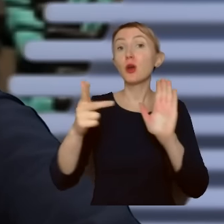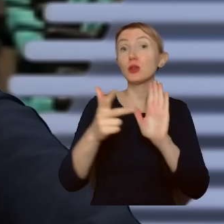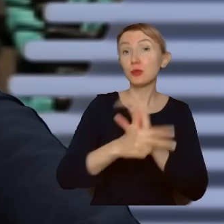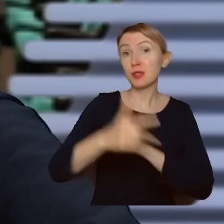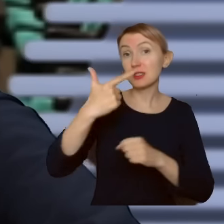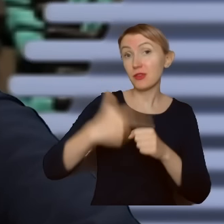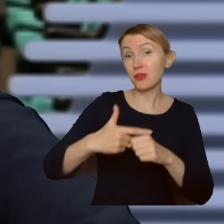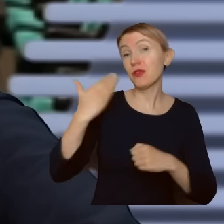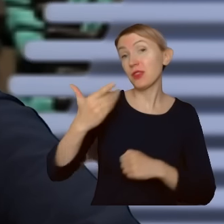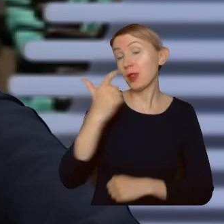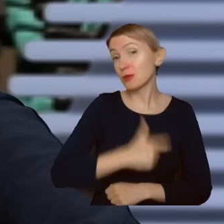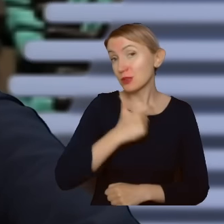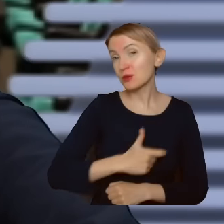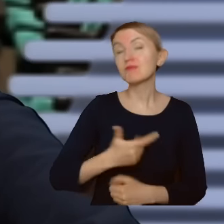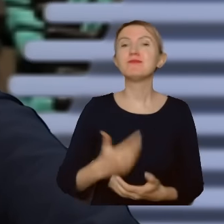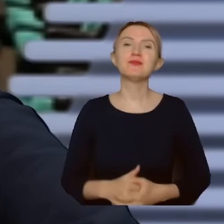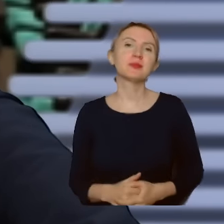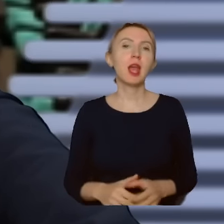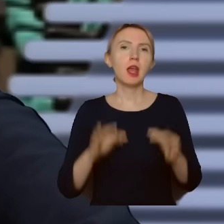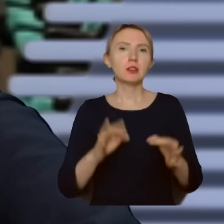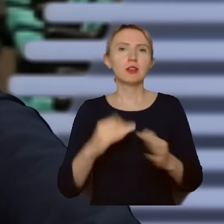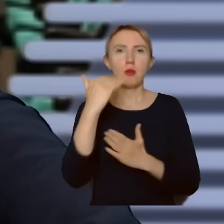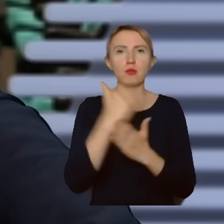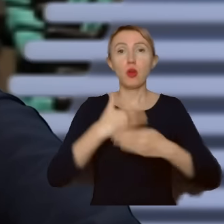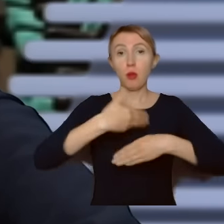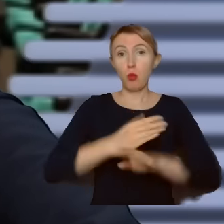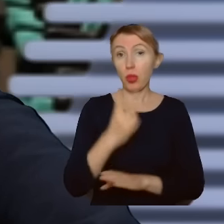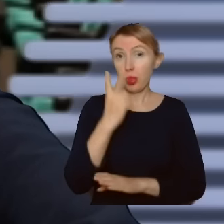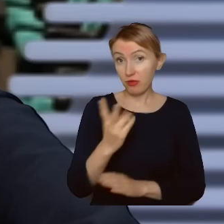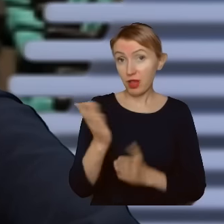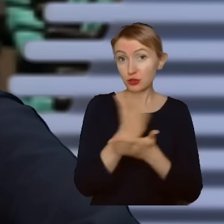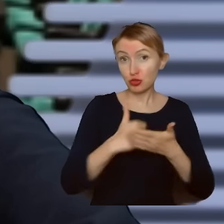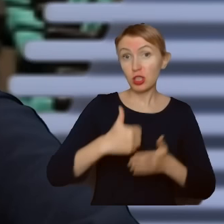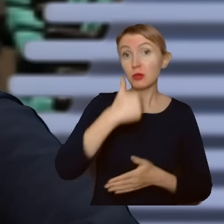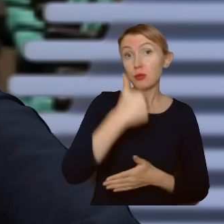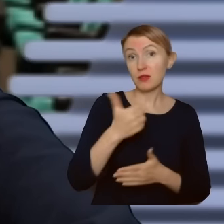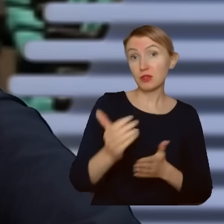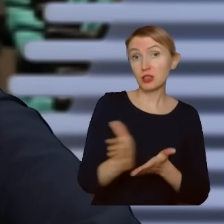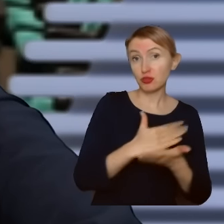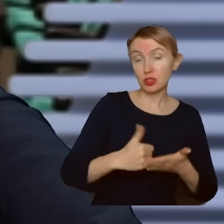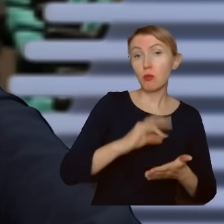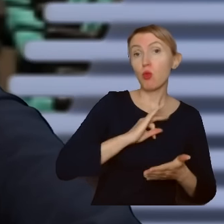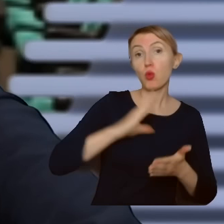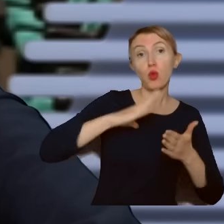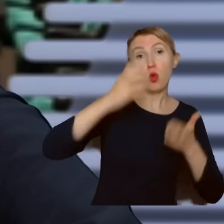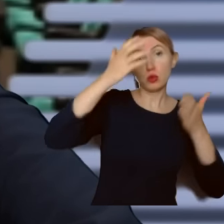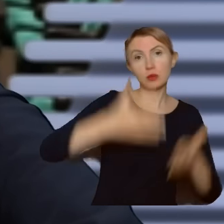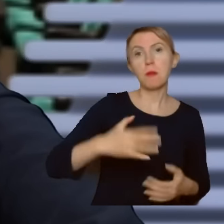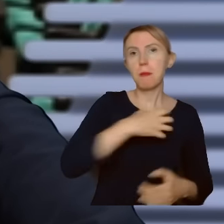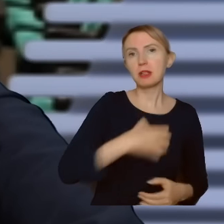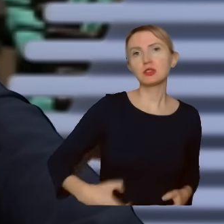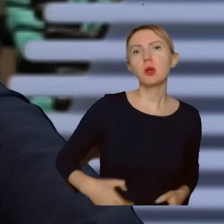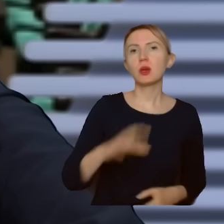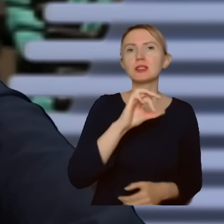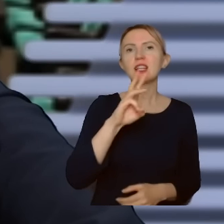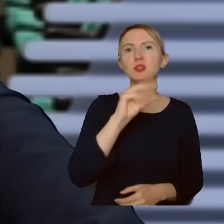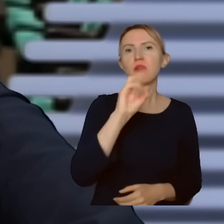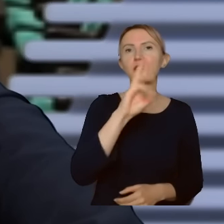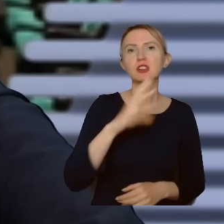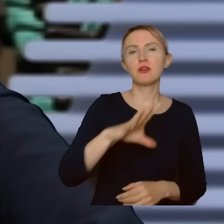Państwa serdecznie, dobry wieczór. Dzisiaj program podzielony na dwie części. W pierwszej części moim gościem będzie pan marszałek Stanisław Karczewski, były